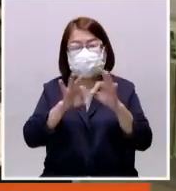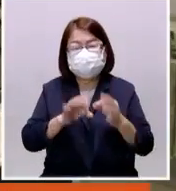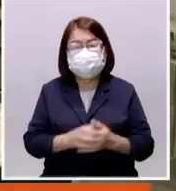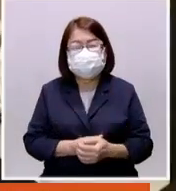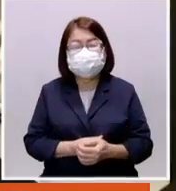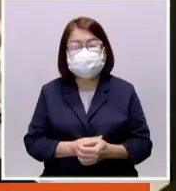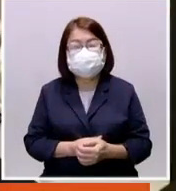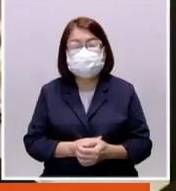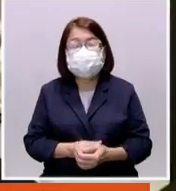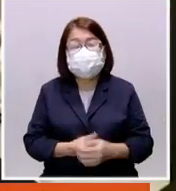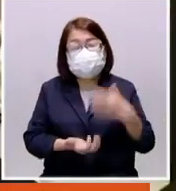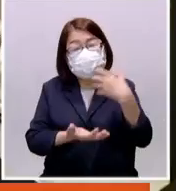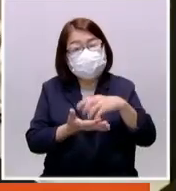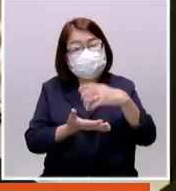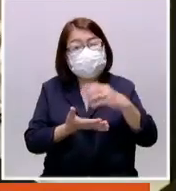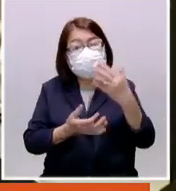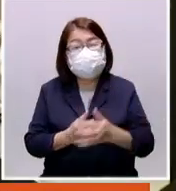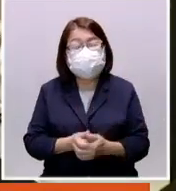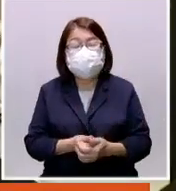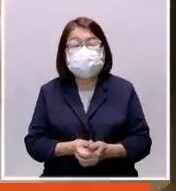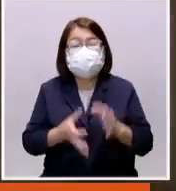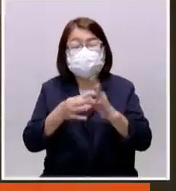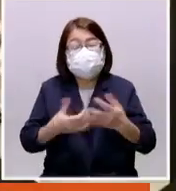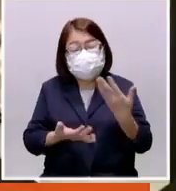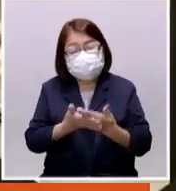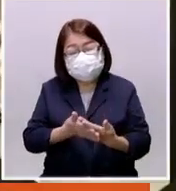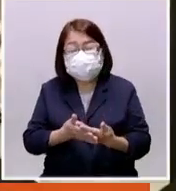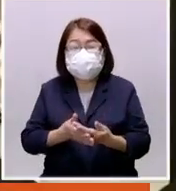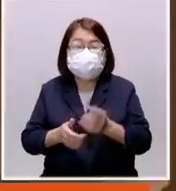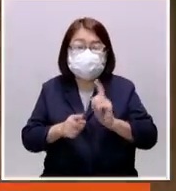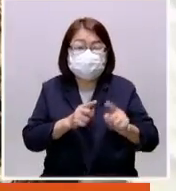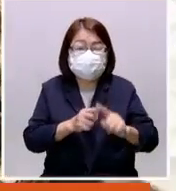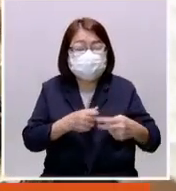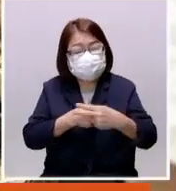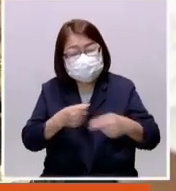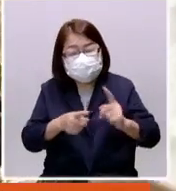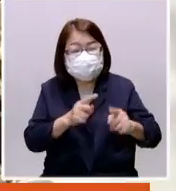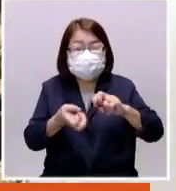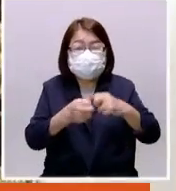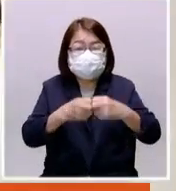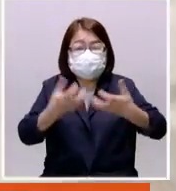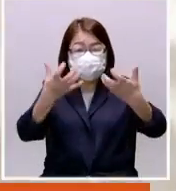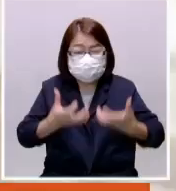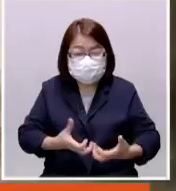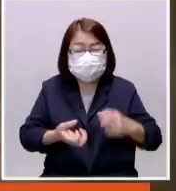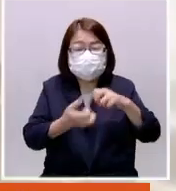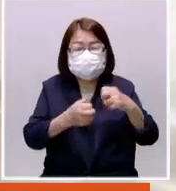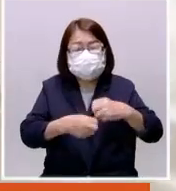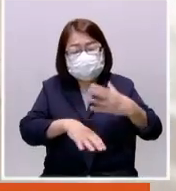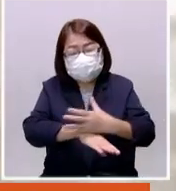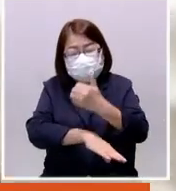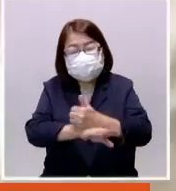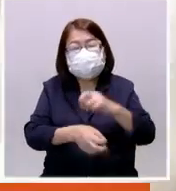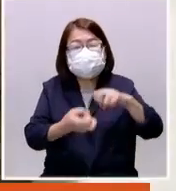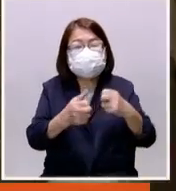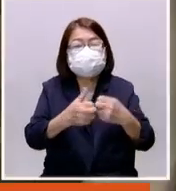แล้วอย่างที่เรียนคุณผู้ชมไปนะคะตลาดการเงินทั่วโลกได้รับผลกระทบมานานหลายเดือนแล้วจากทั้งปัญหาการเมืองและเศรษ